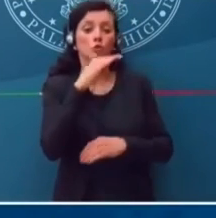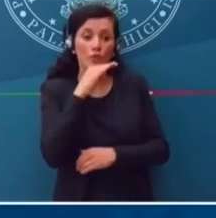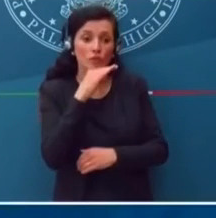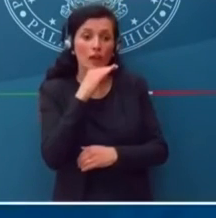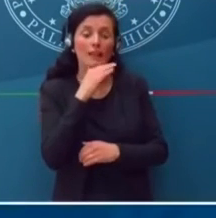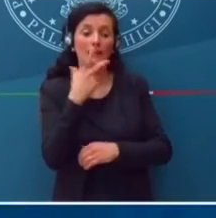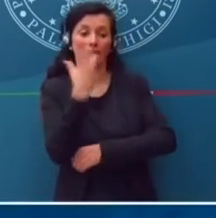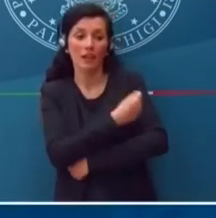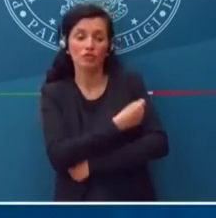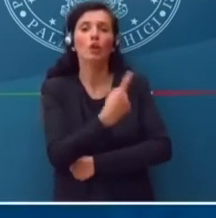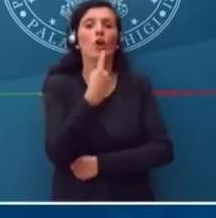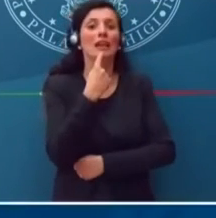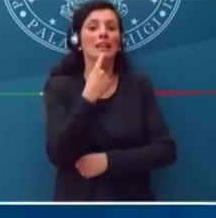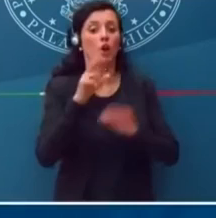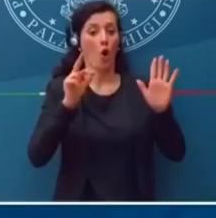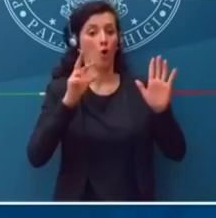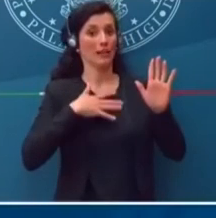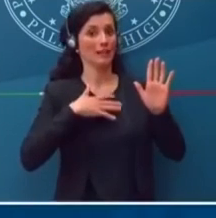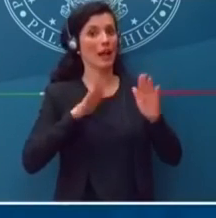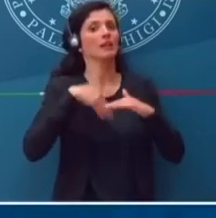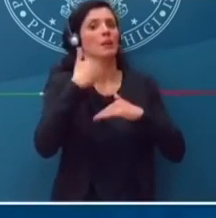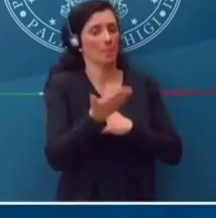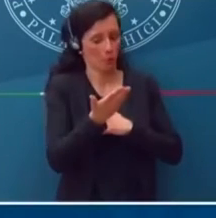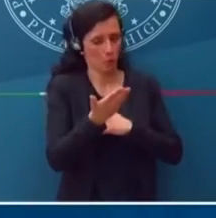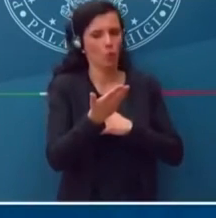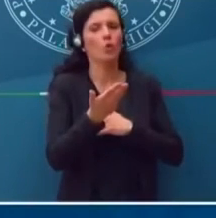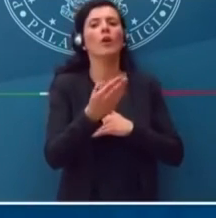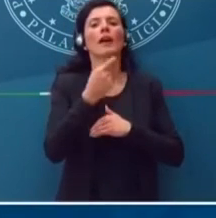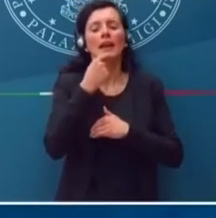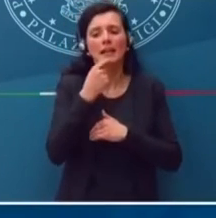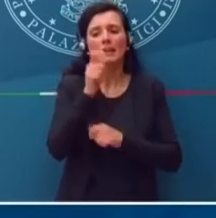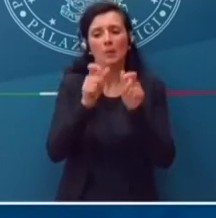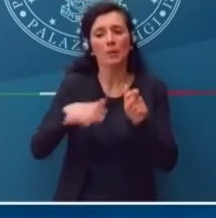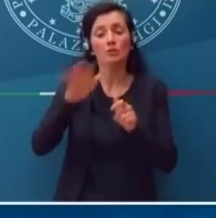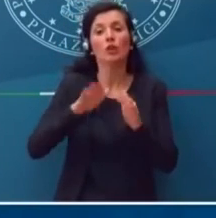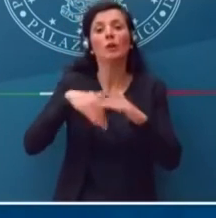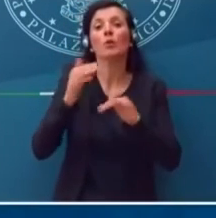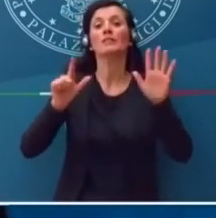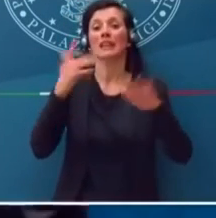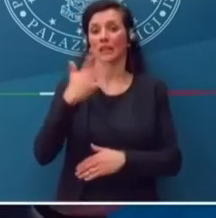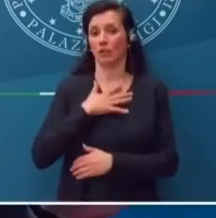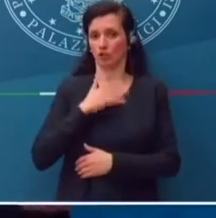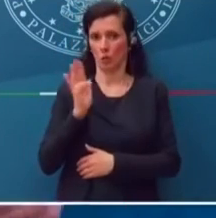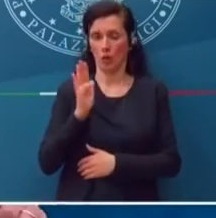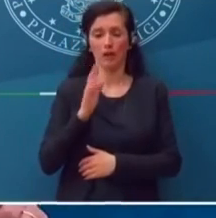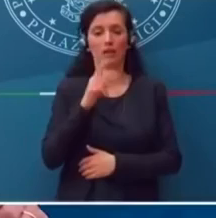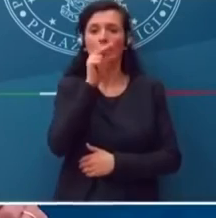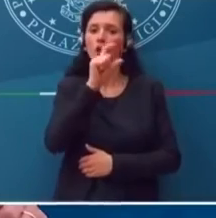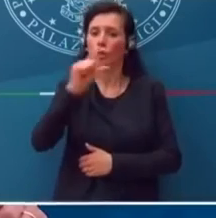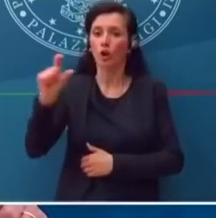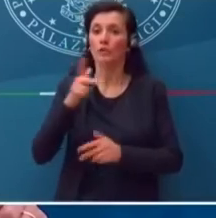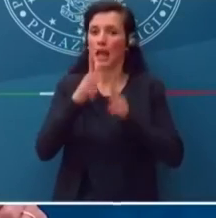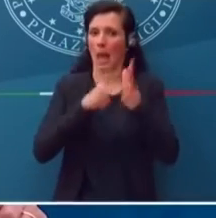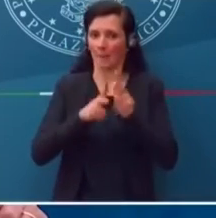popolazione che ha più di 80 anni e gran parte della popolazione che ha più di 75. Okay. Le dosi di aprile, intendo.